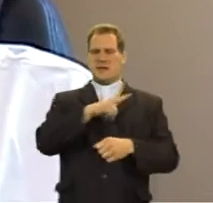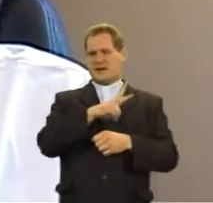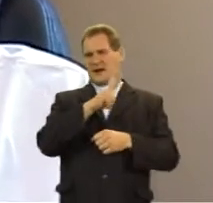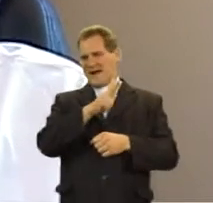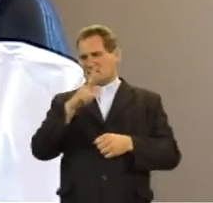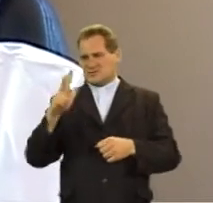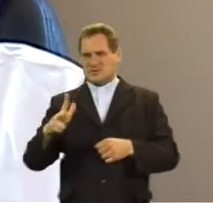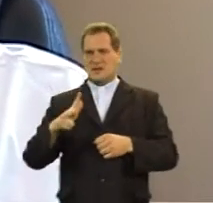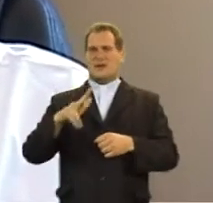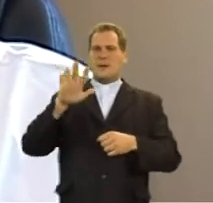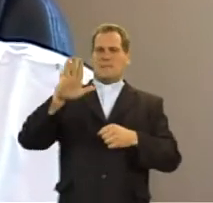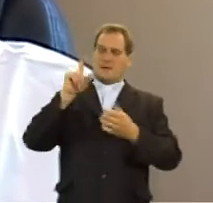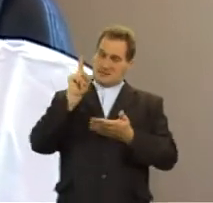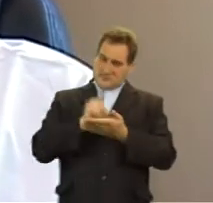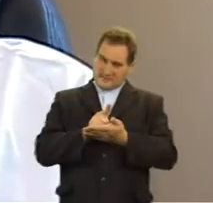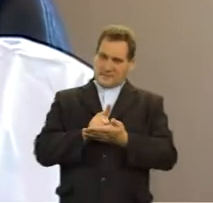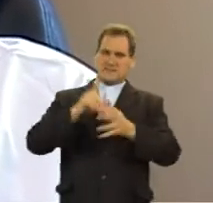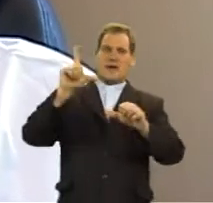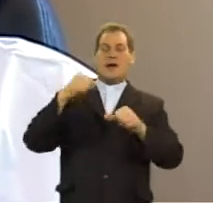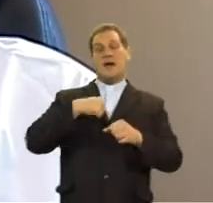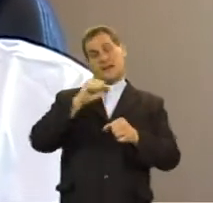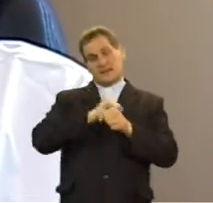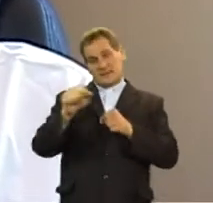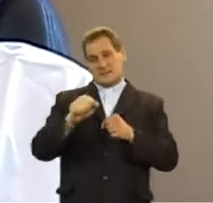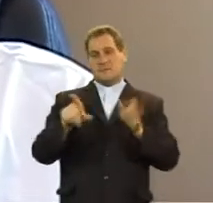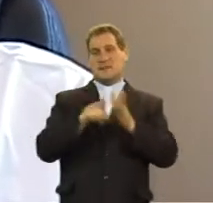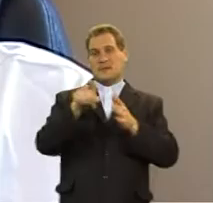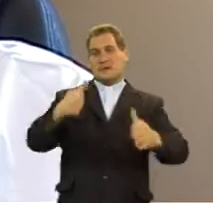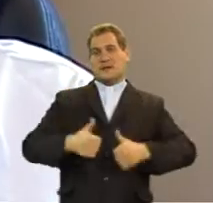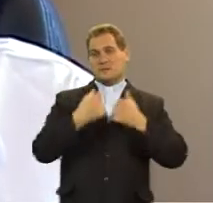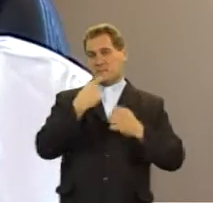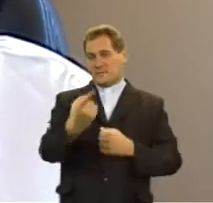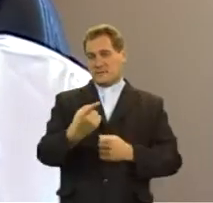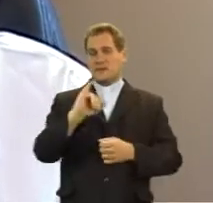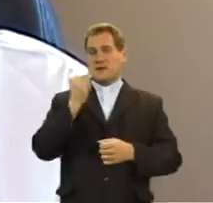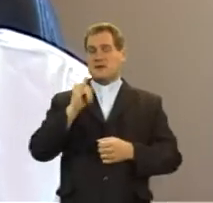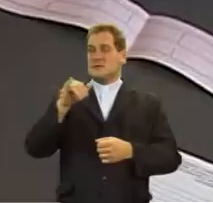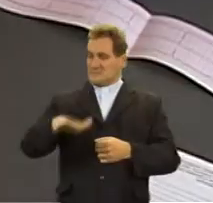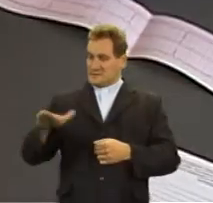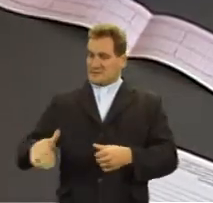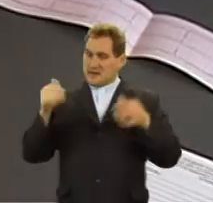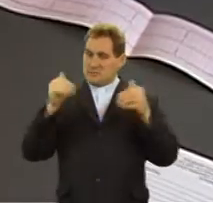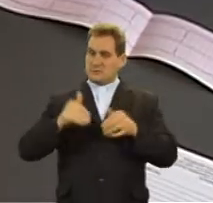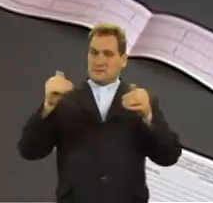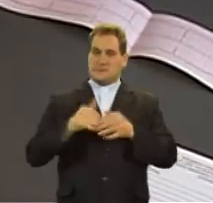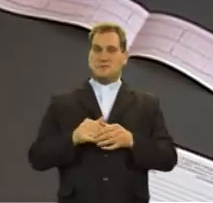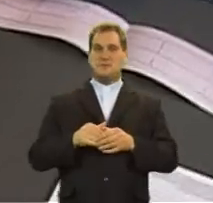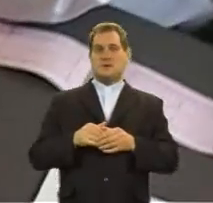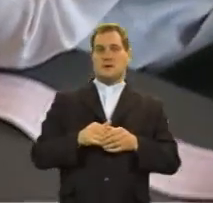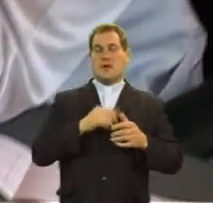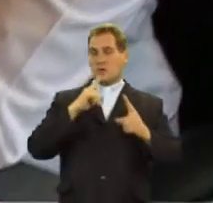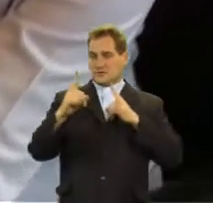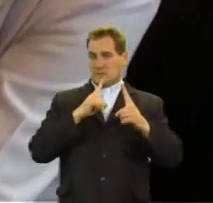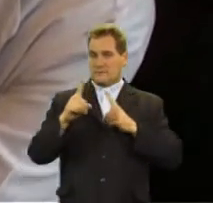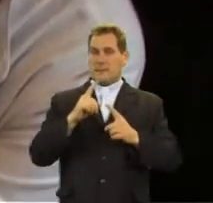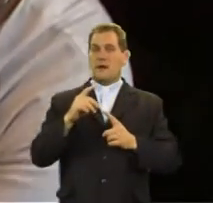pewne sukcesy. A ja jestem po prostu po to, żeby powiedzieć, jakie są dziecka możliwości. Konsultacja ma rozwiać